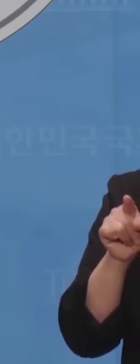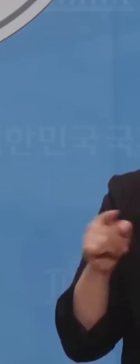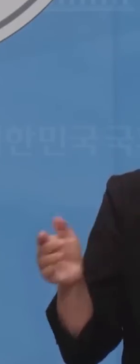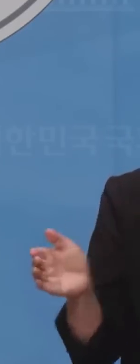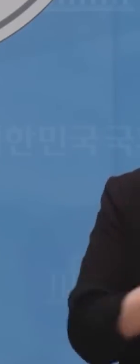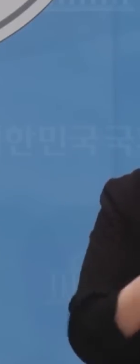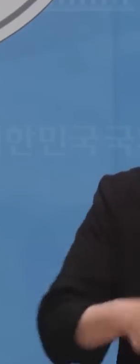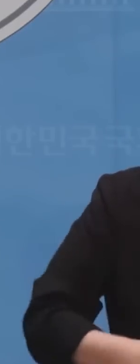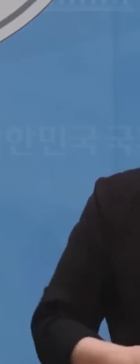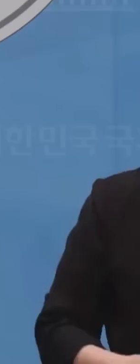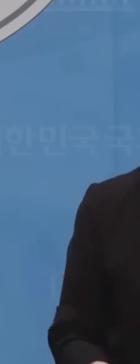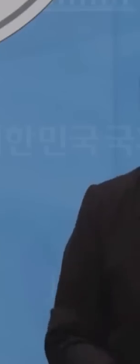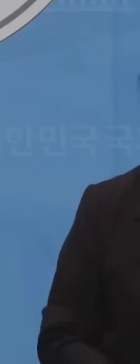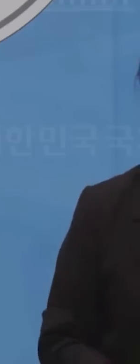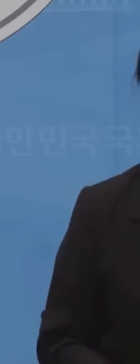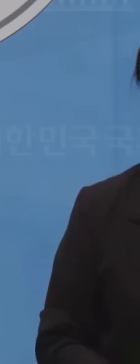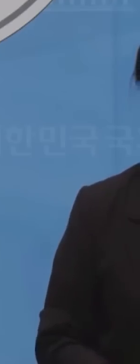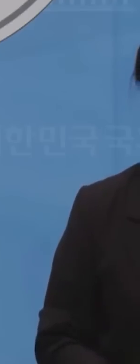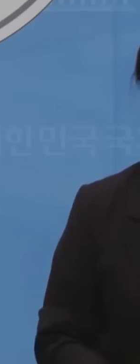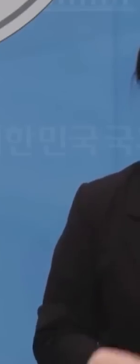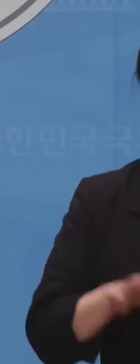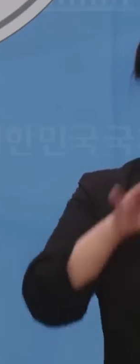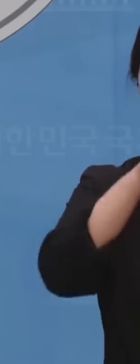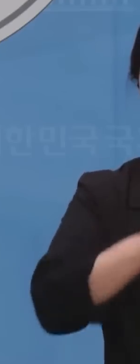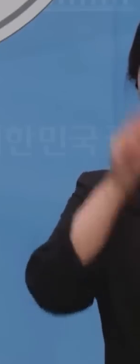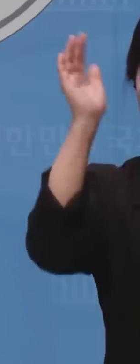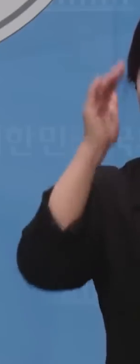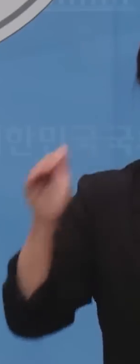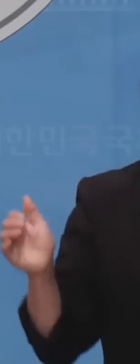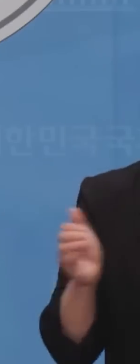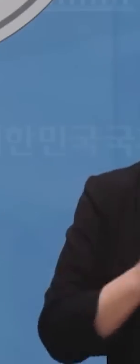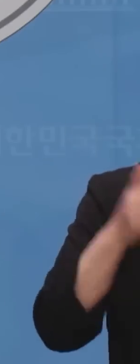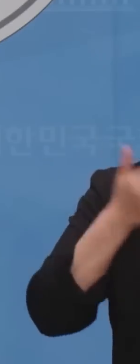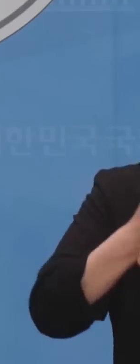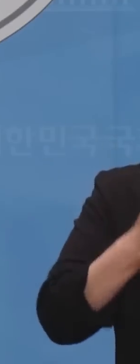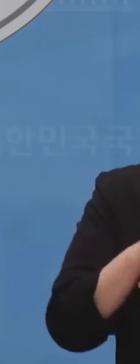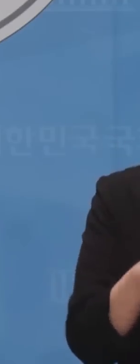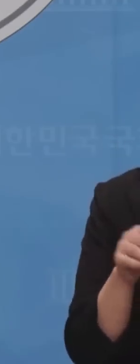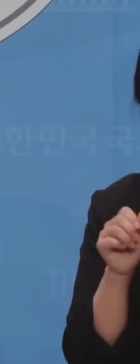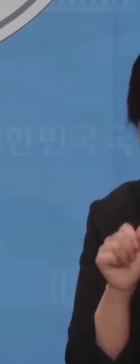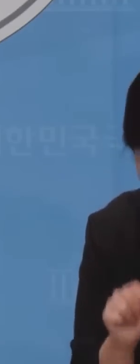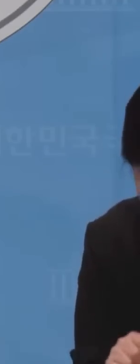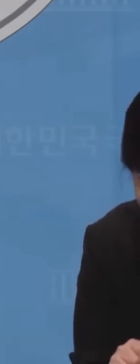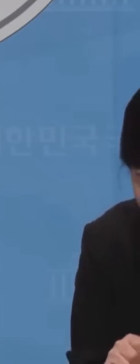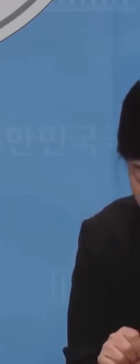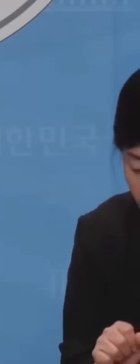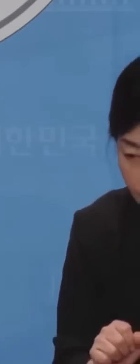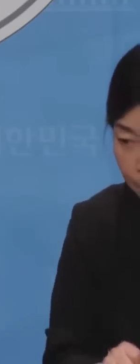이상 정의당 대변인 이재랑이었습니다. 감사합니다.